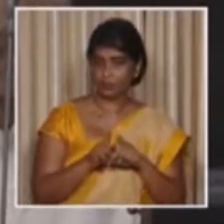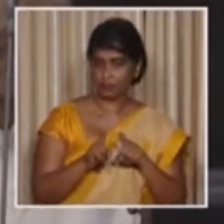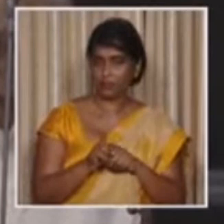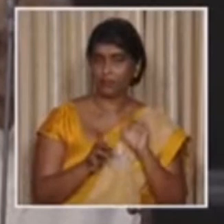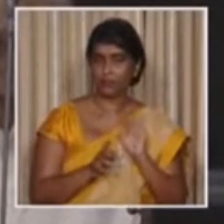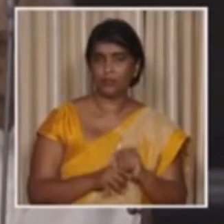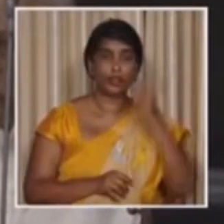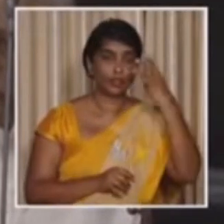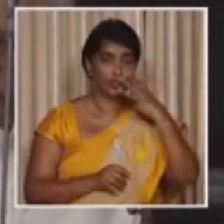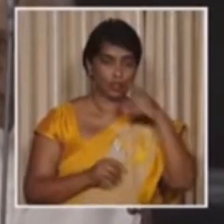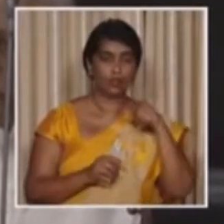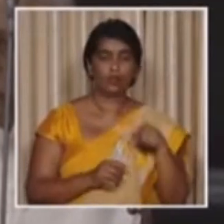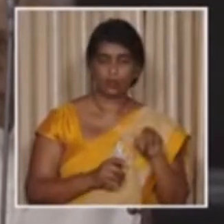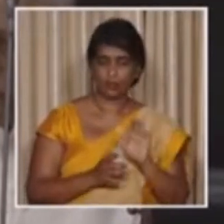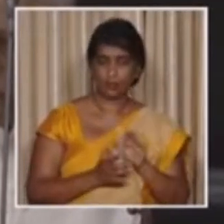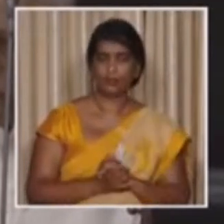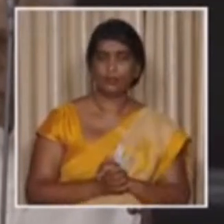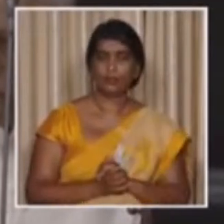තියෙනවා 3 වෙනි කොටසේ තියෙනවා